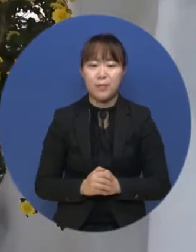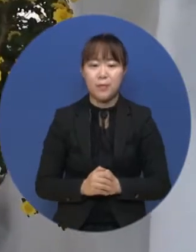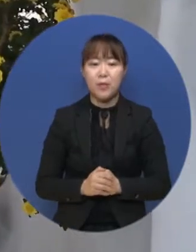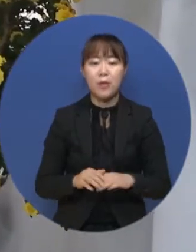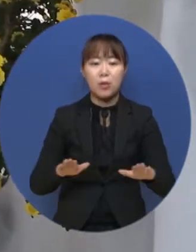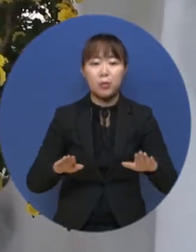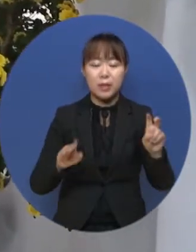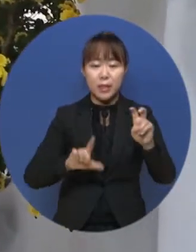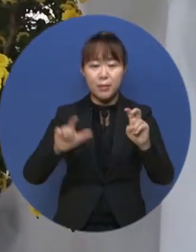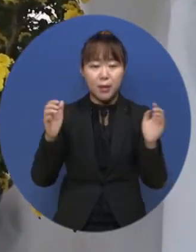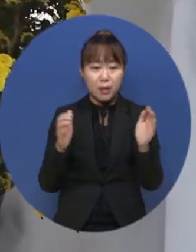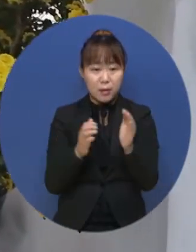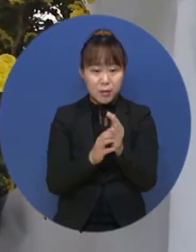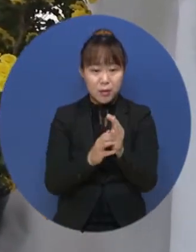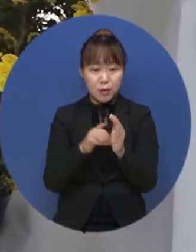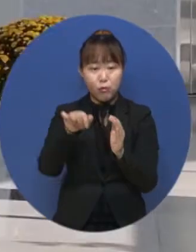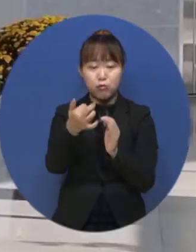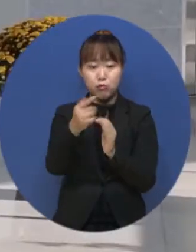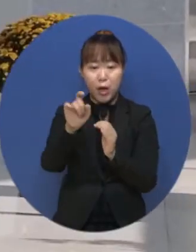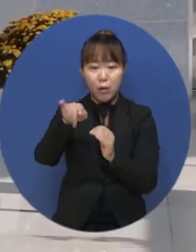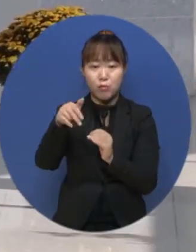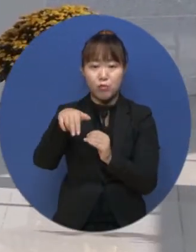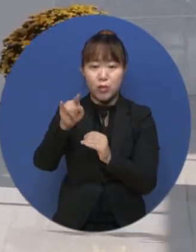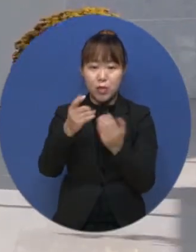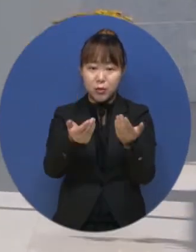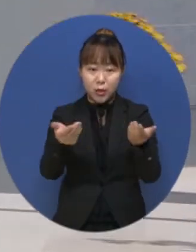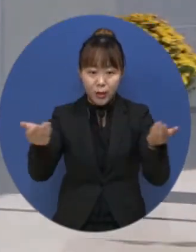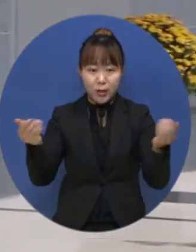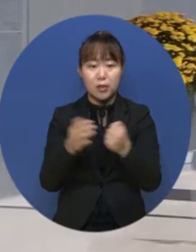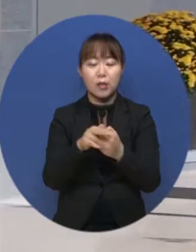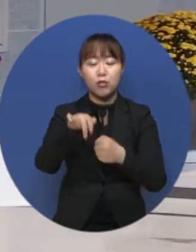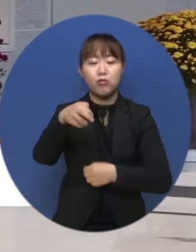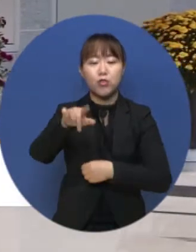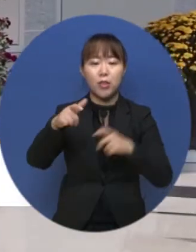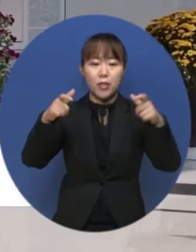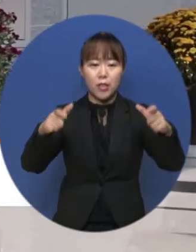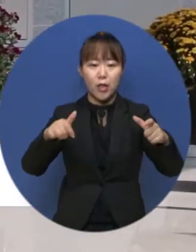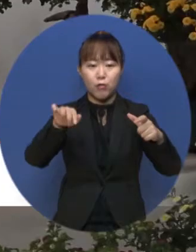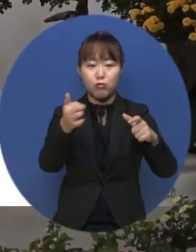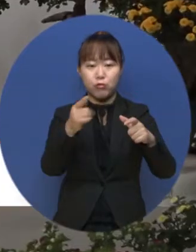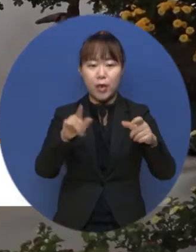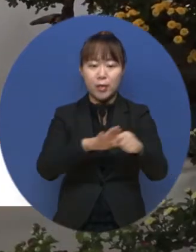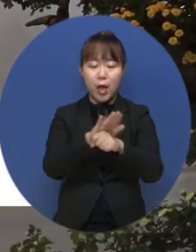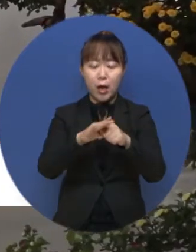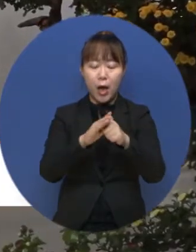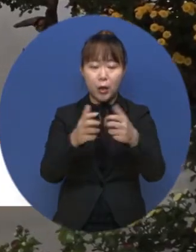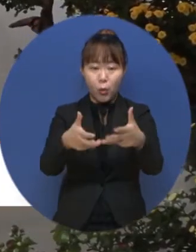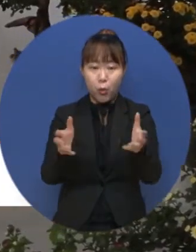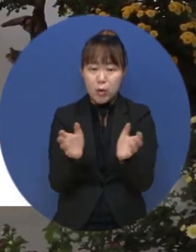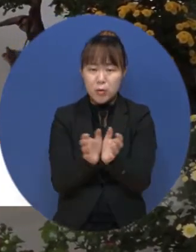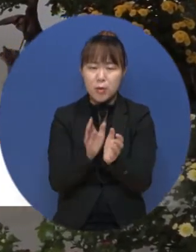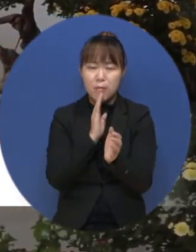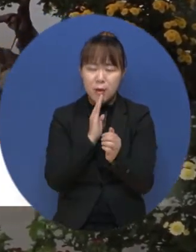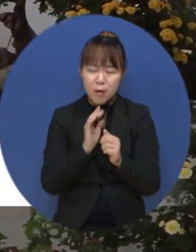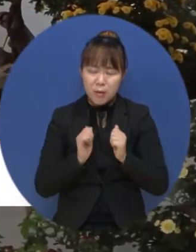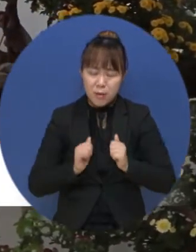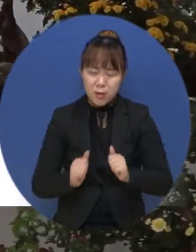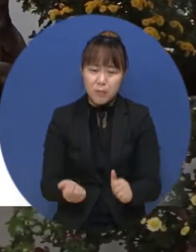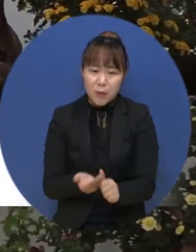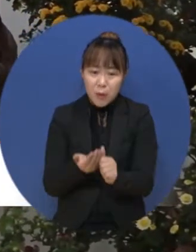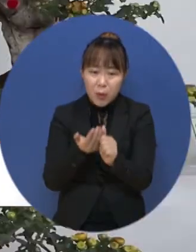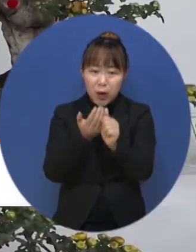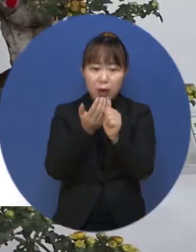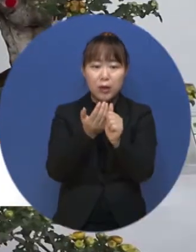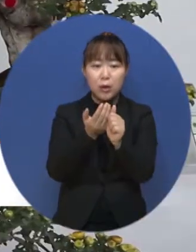오는 20일까지 열리는 국화 분재 전시회는 순천 지역 국화사랑 동호회에서 정성들을 가꾼